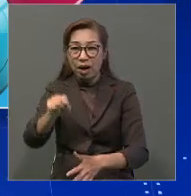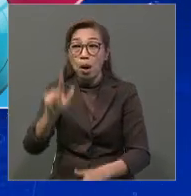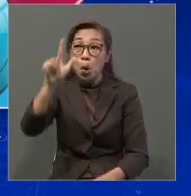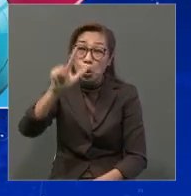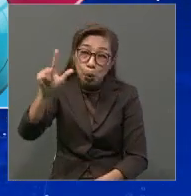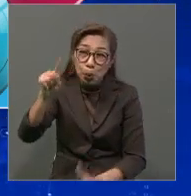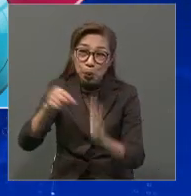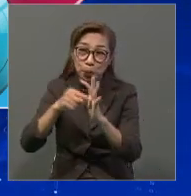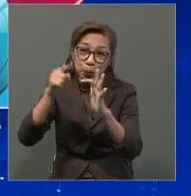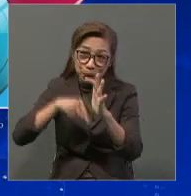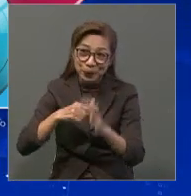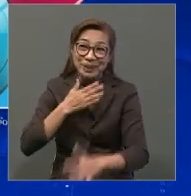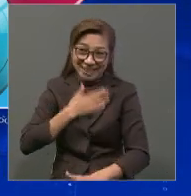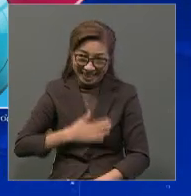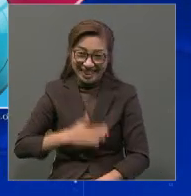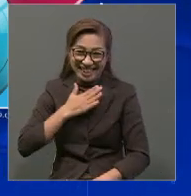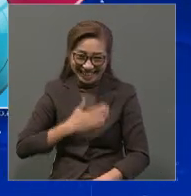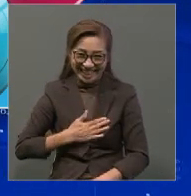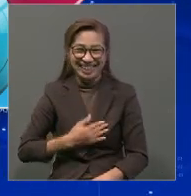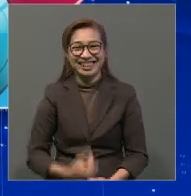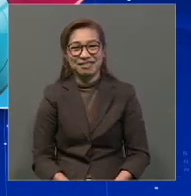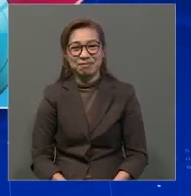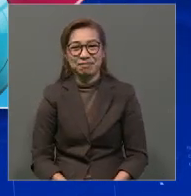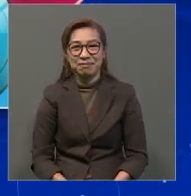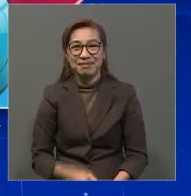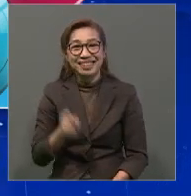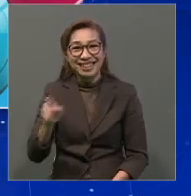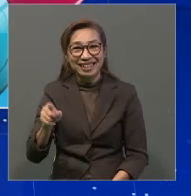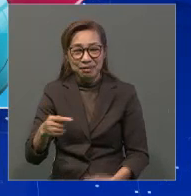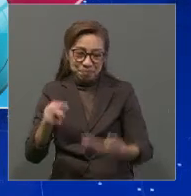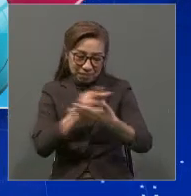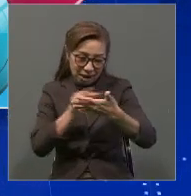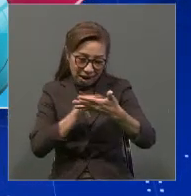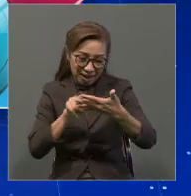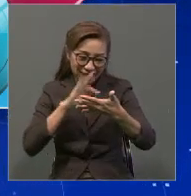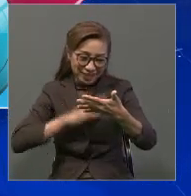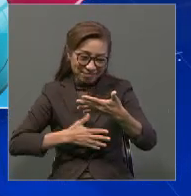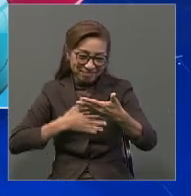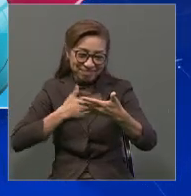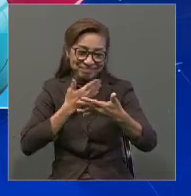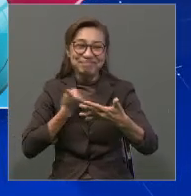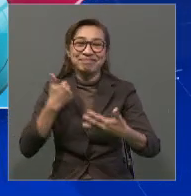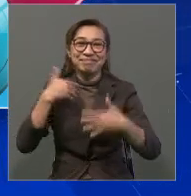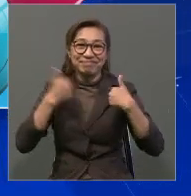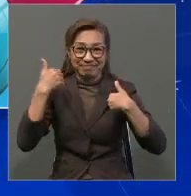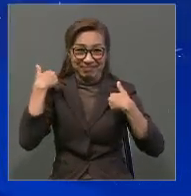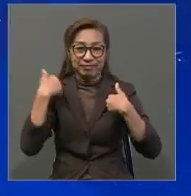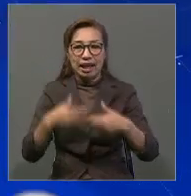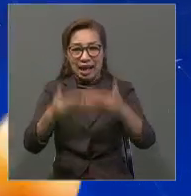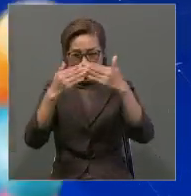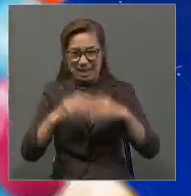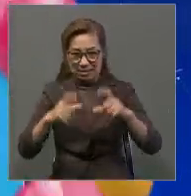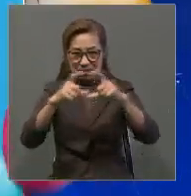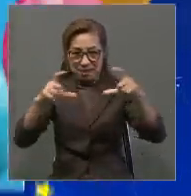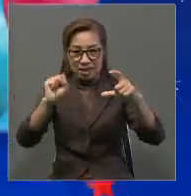ลุงตู่ใจเย็นๆนะ โอ้โหได้อ่านก็ชื่นใจเลยนะคะ เดี๋ยวพาไปดูอีกแผ่นหนึ่งเป็น